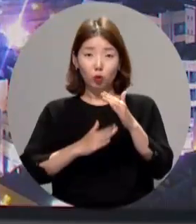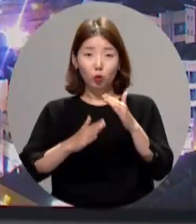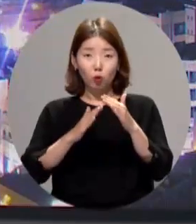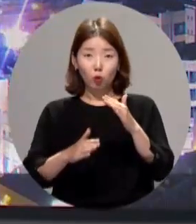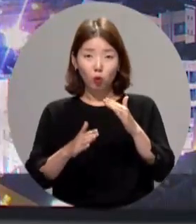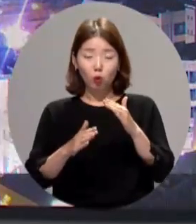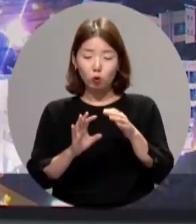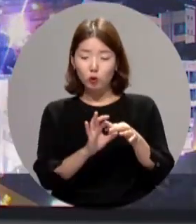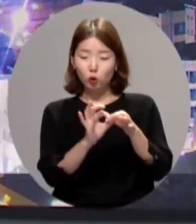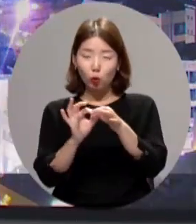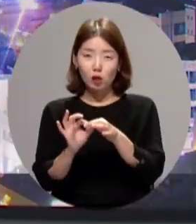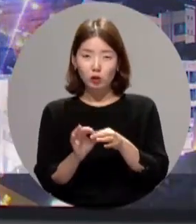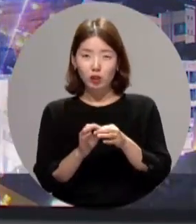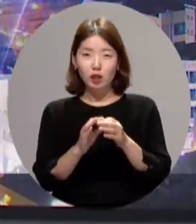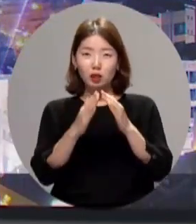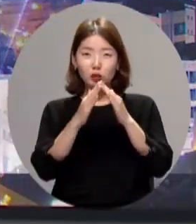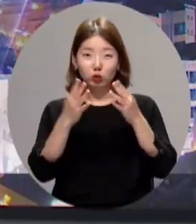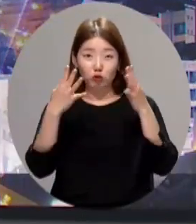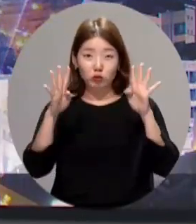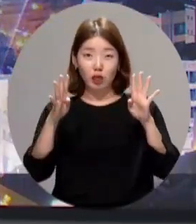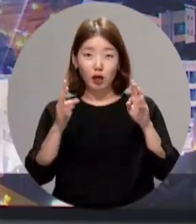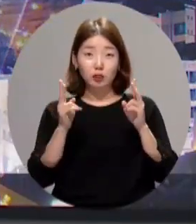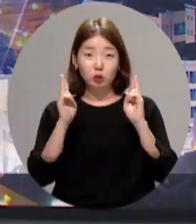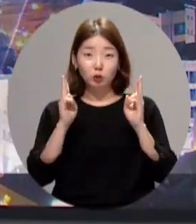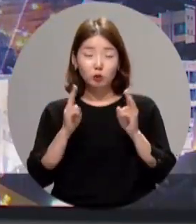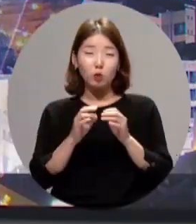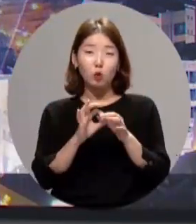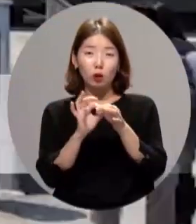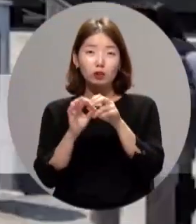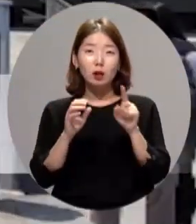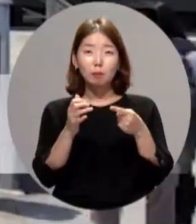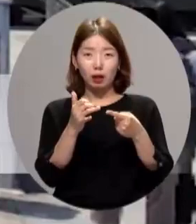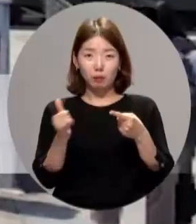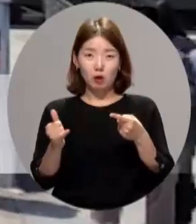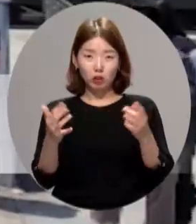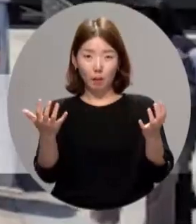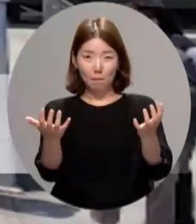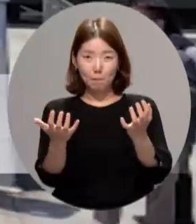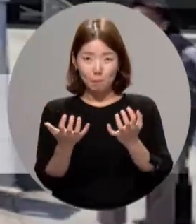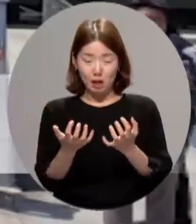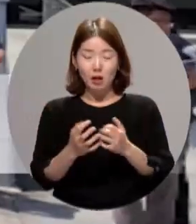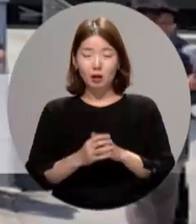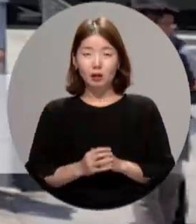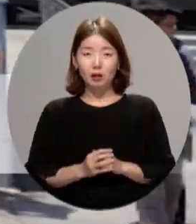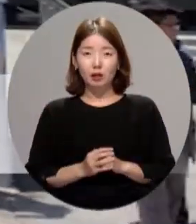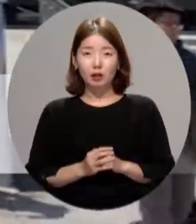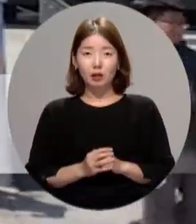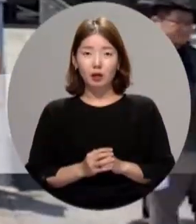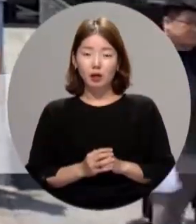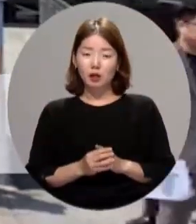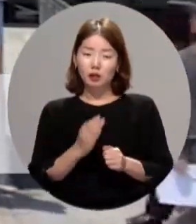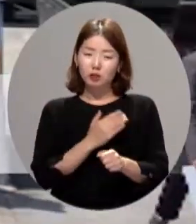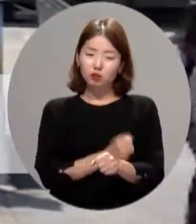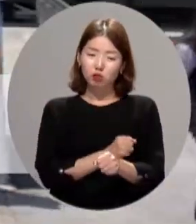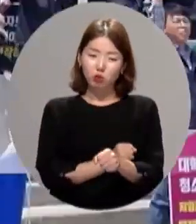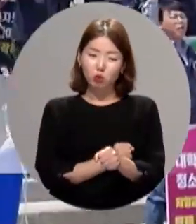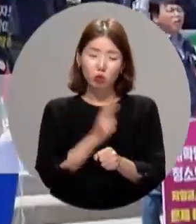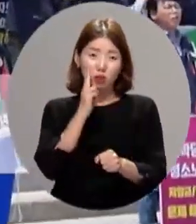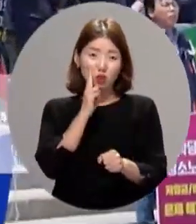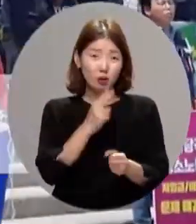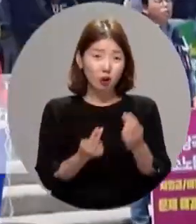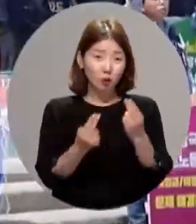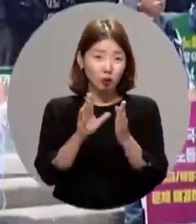공공운수노조 소속 전주대 청소노동자 등 100여 명은 오늘 전주대 본관 앞에서 결의대회를 열고 노동자들이 노동 강도에